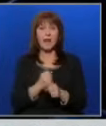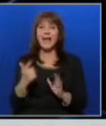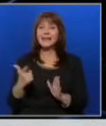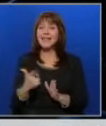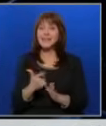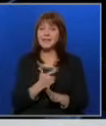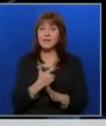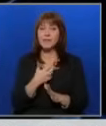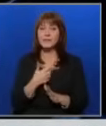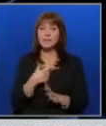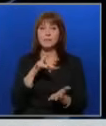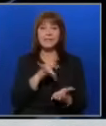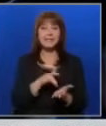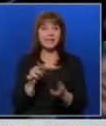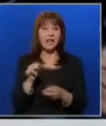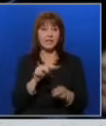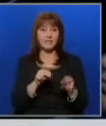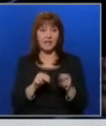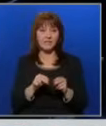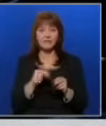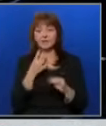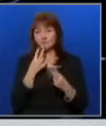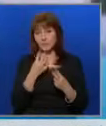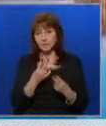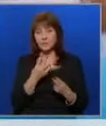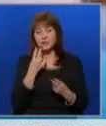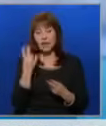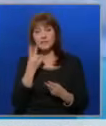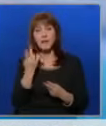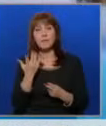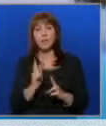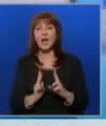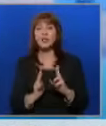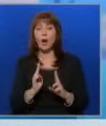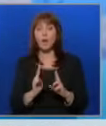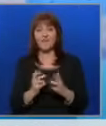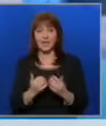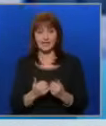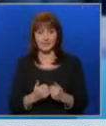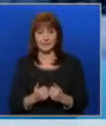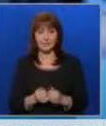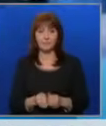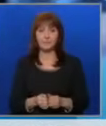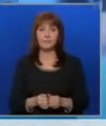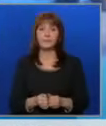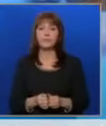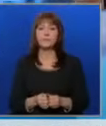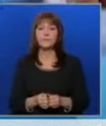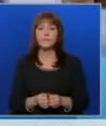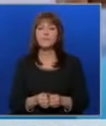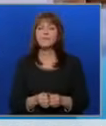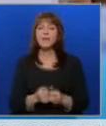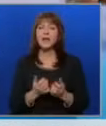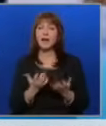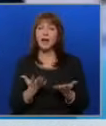имаме Централен съвет, където ще насрочим нашата конференция. Какво